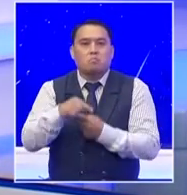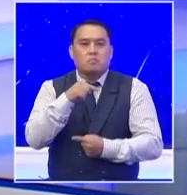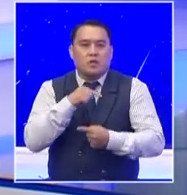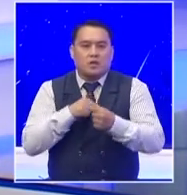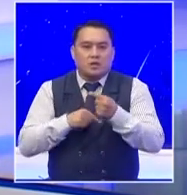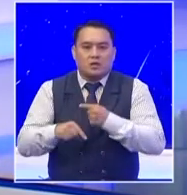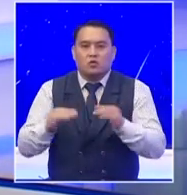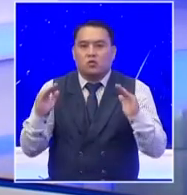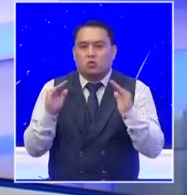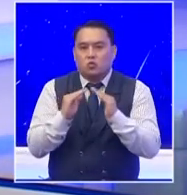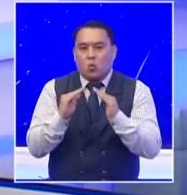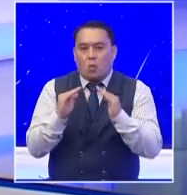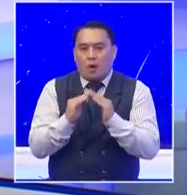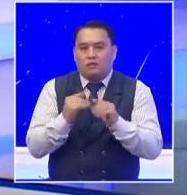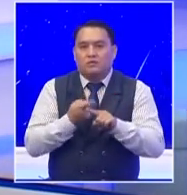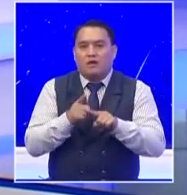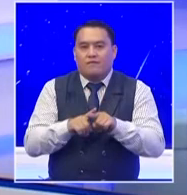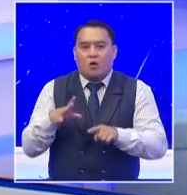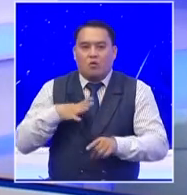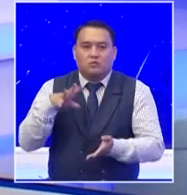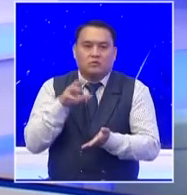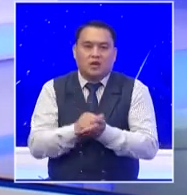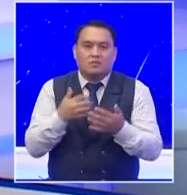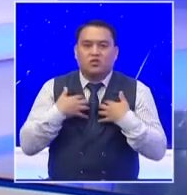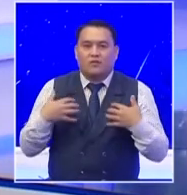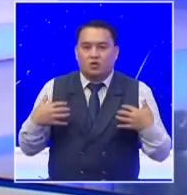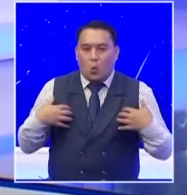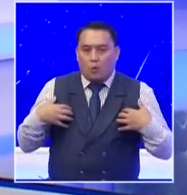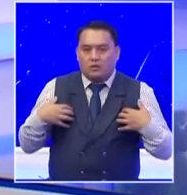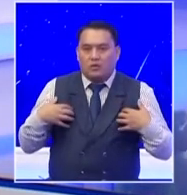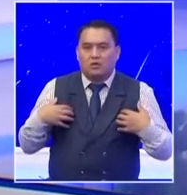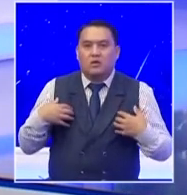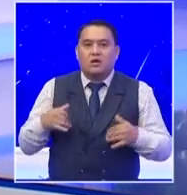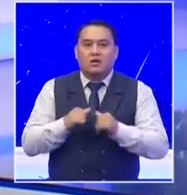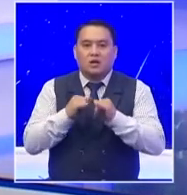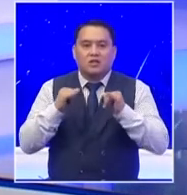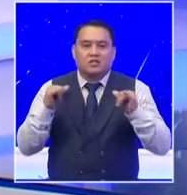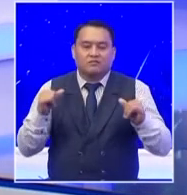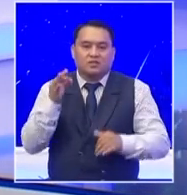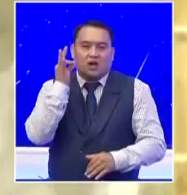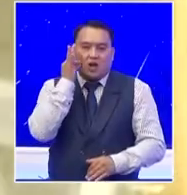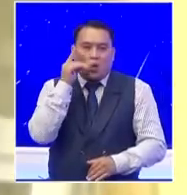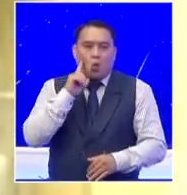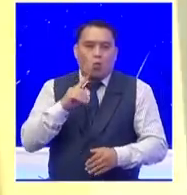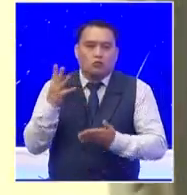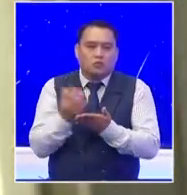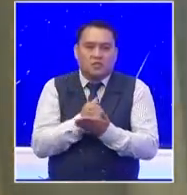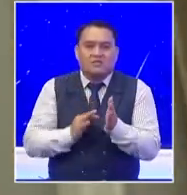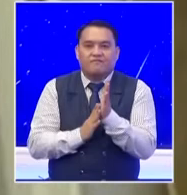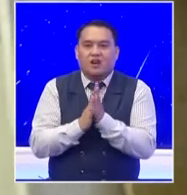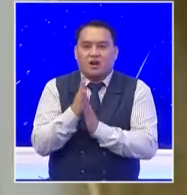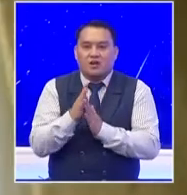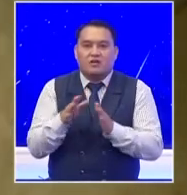не покидая этой урбанизированной зоны, занявшись животноводством, а точнее разведением шмелей. Для успешного